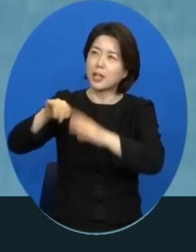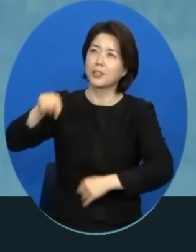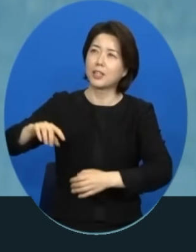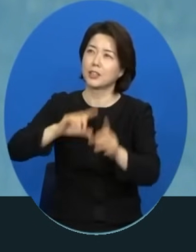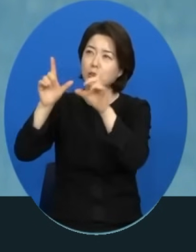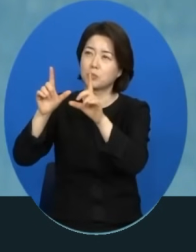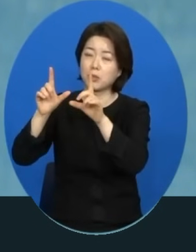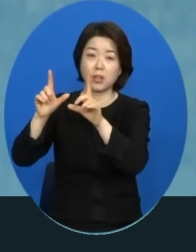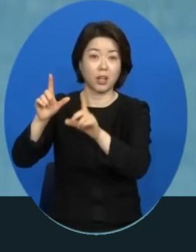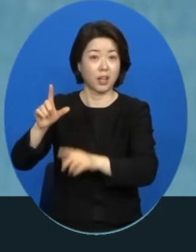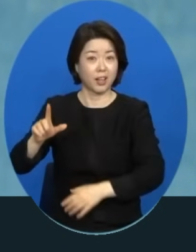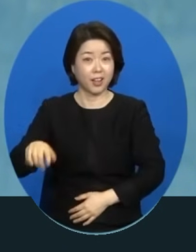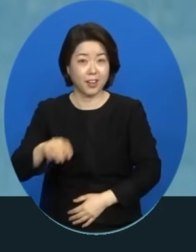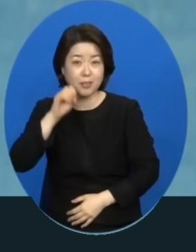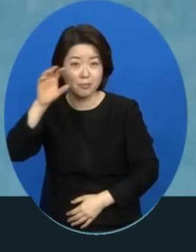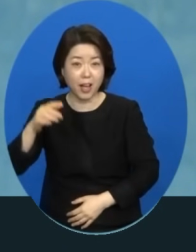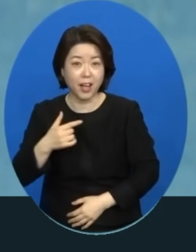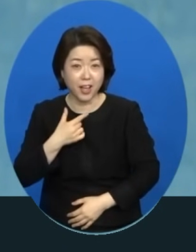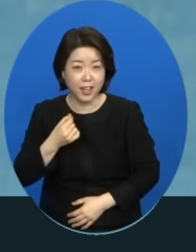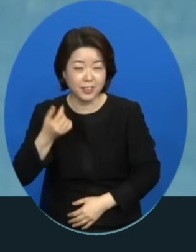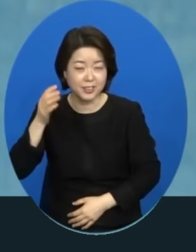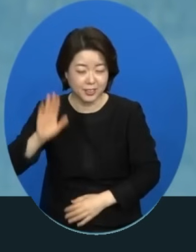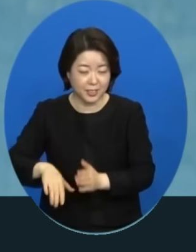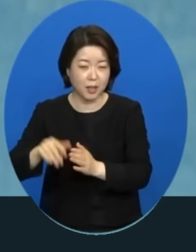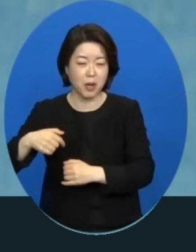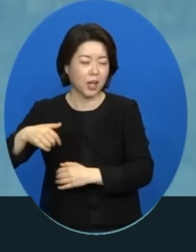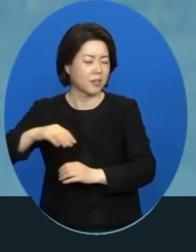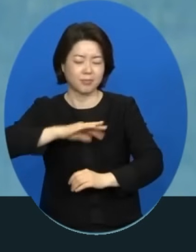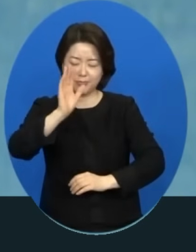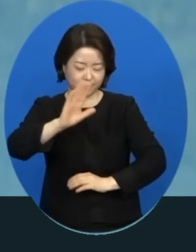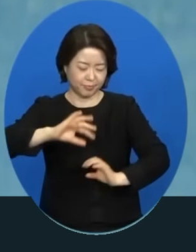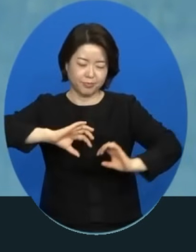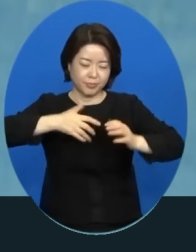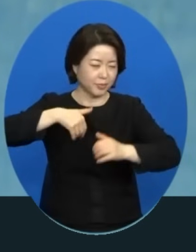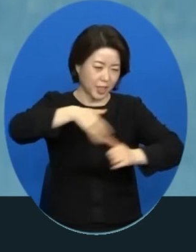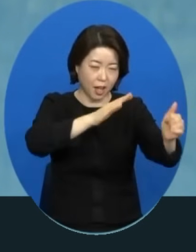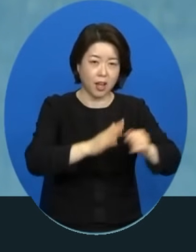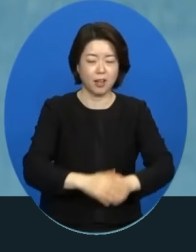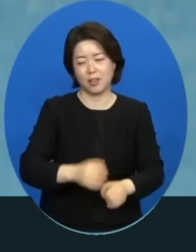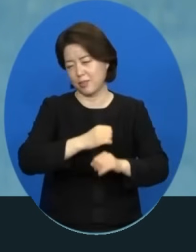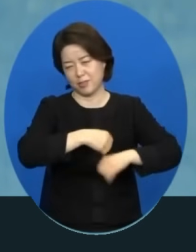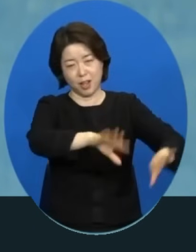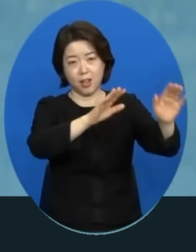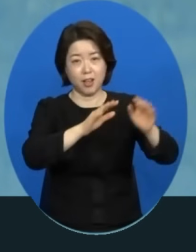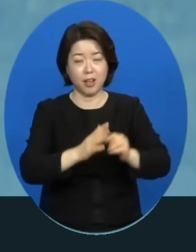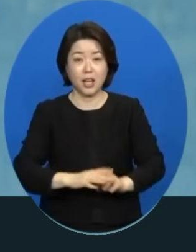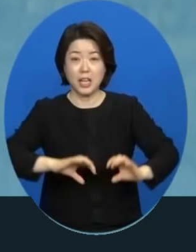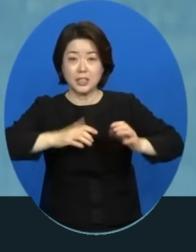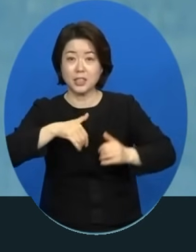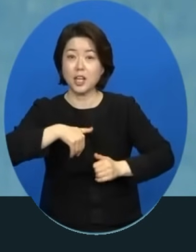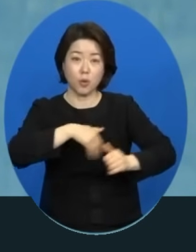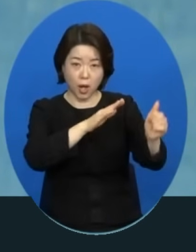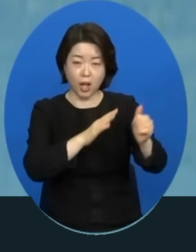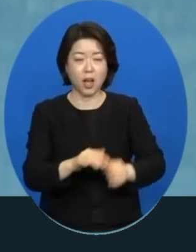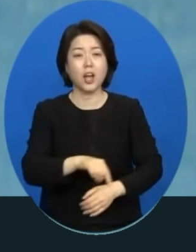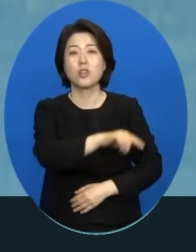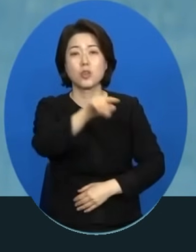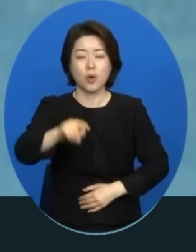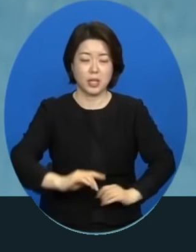내려가라 내려가 세상으로 내려가라고 하산하라 주님은 세상으로 들어가라고 너희는